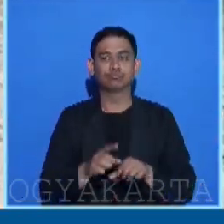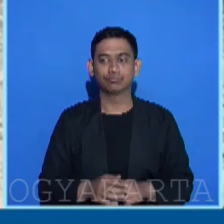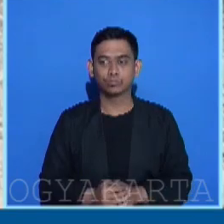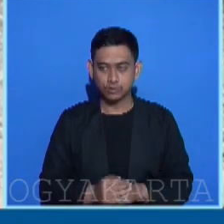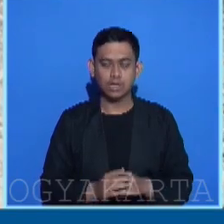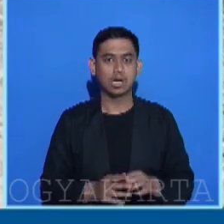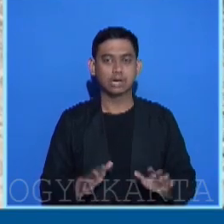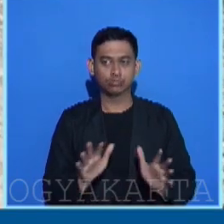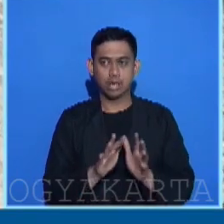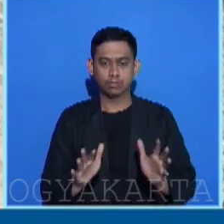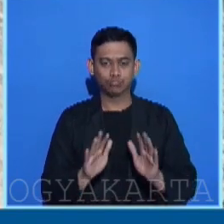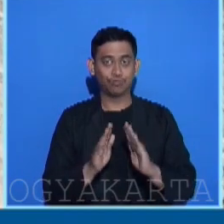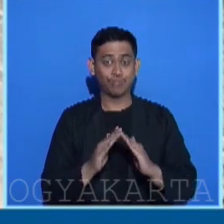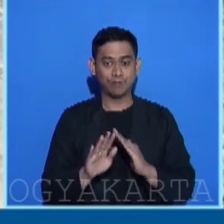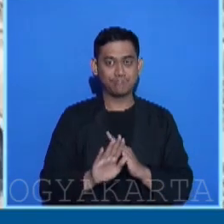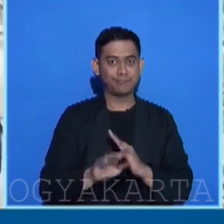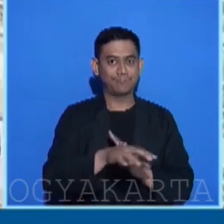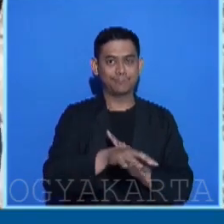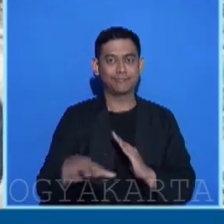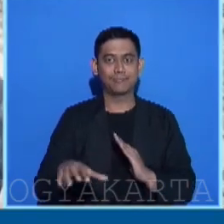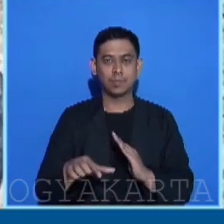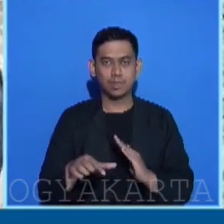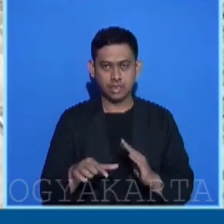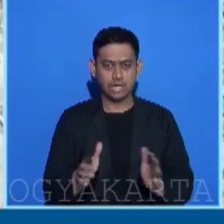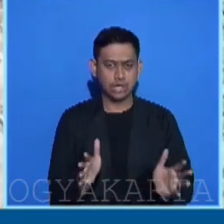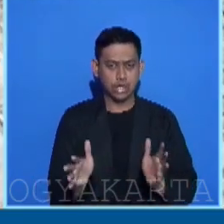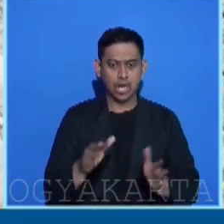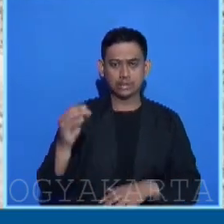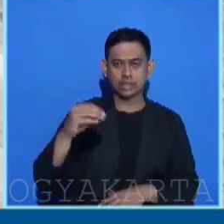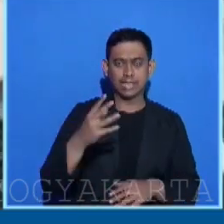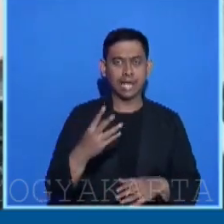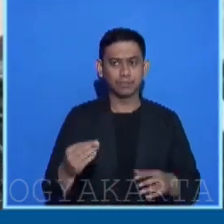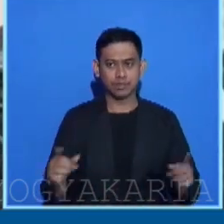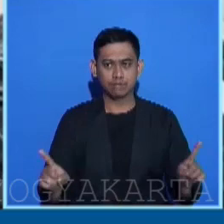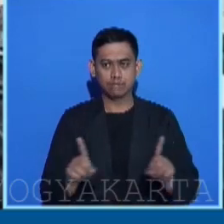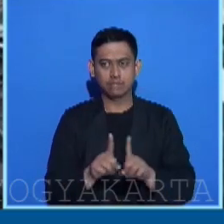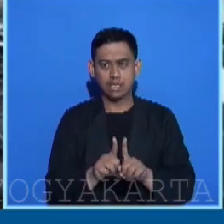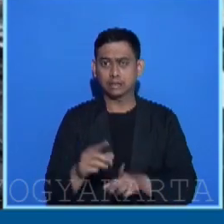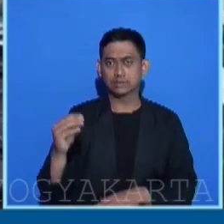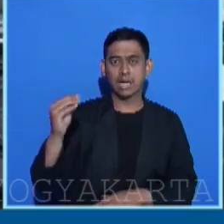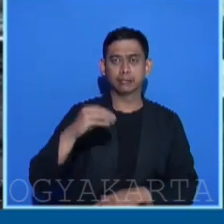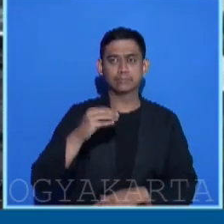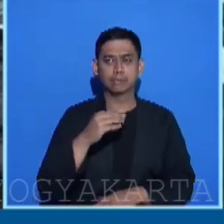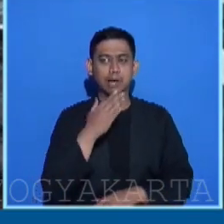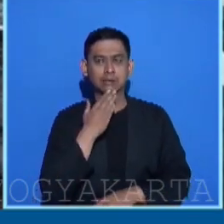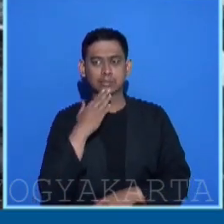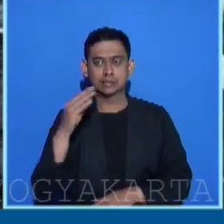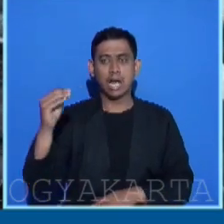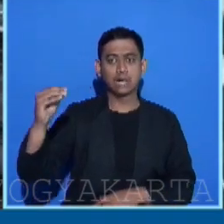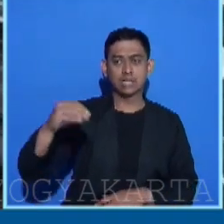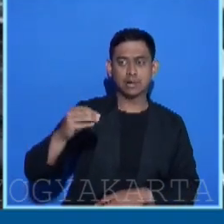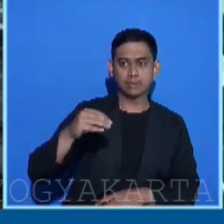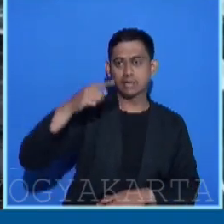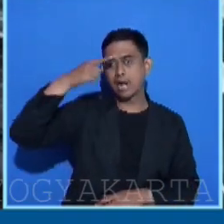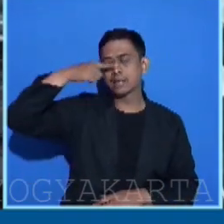Kemina. Kemina langkung milih ngingah ayam buras asil kawin silang kalian ayam kampung lan Bangkok menika amargi gadah